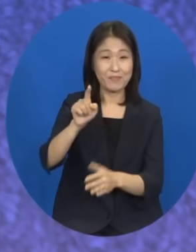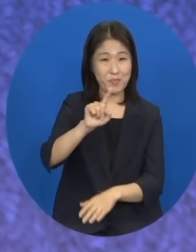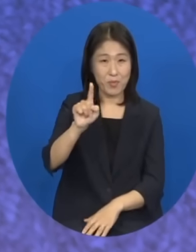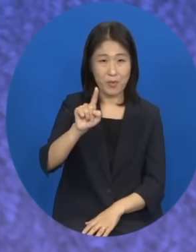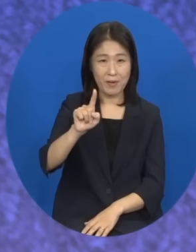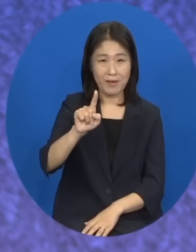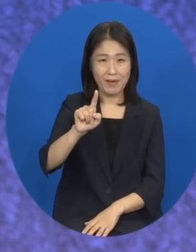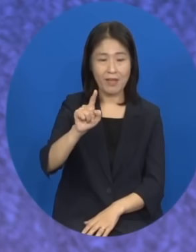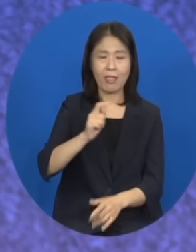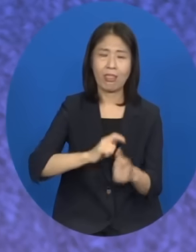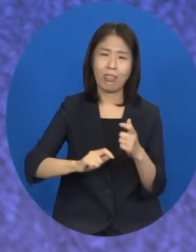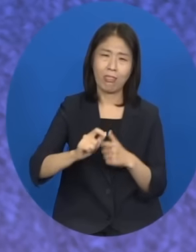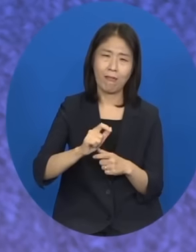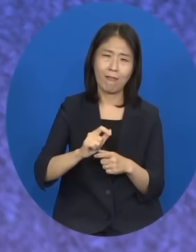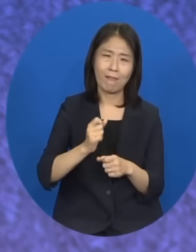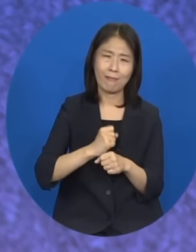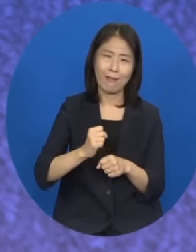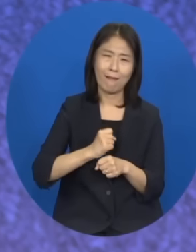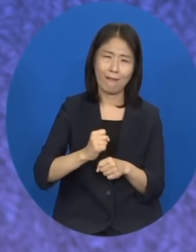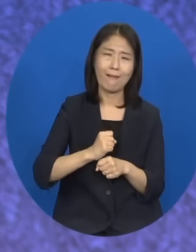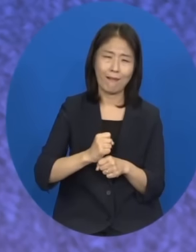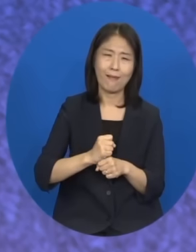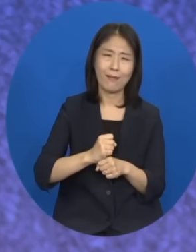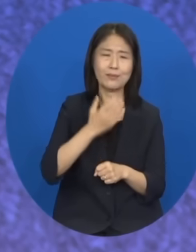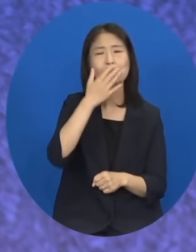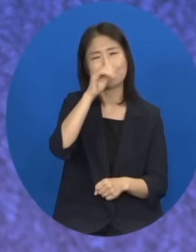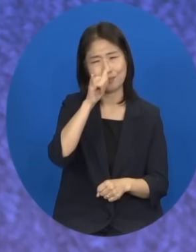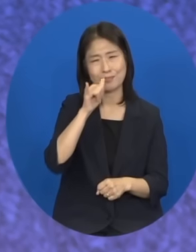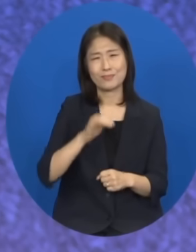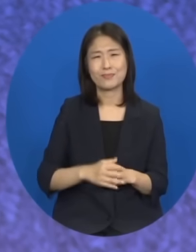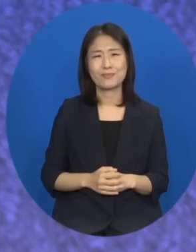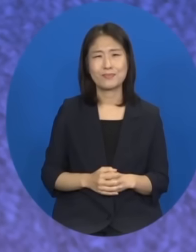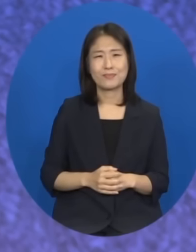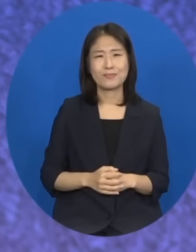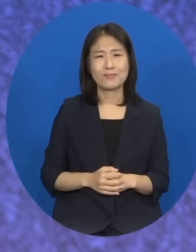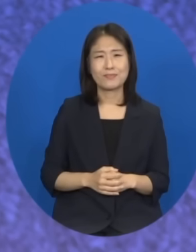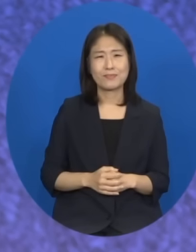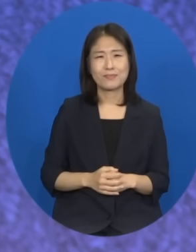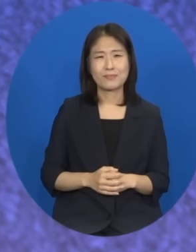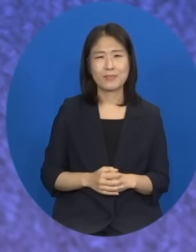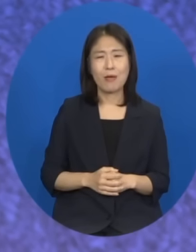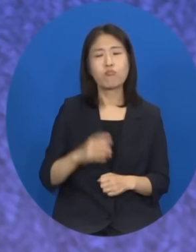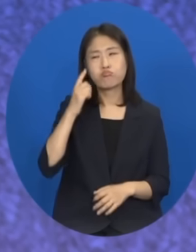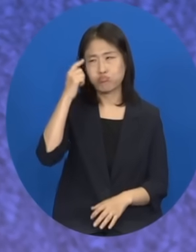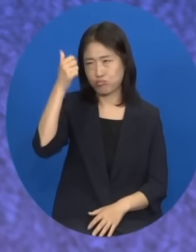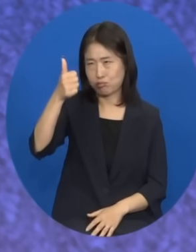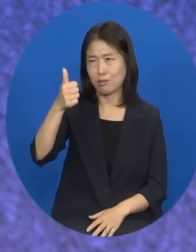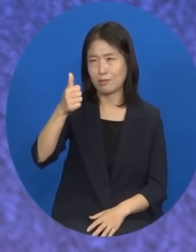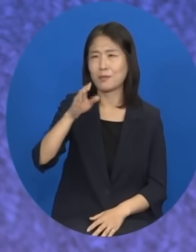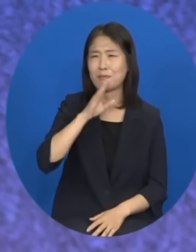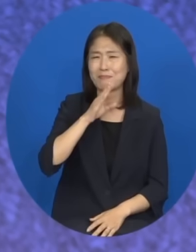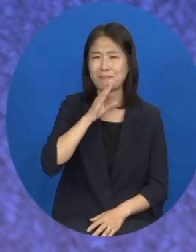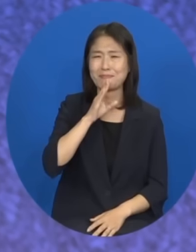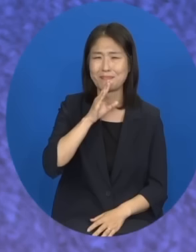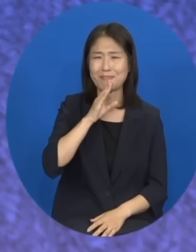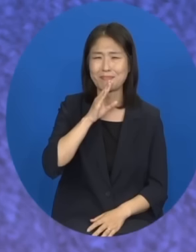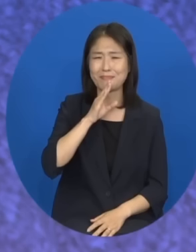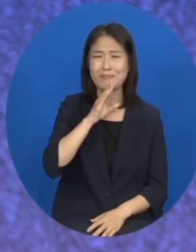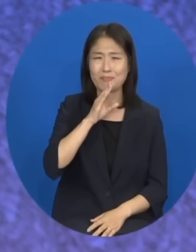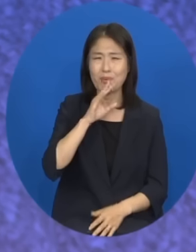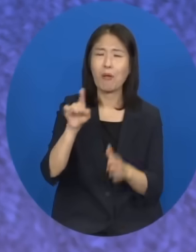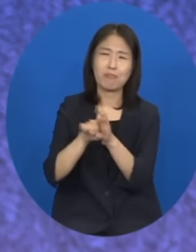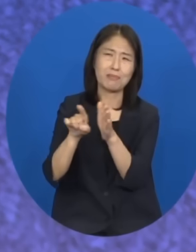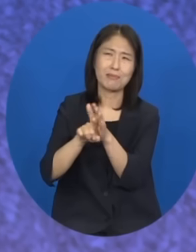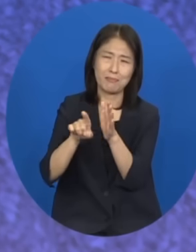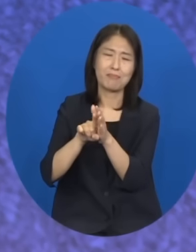더 당황스러우실 것 같아요. 네, 자기는 믿어지나 봐 뭐 이렇게 생각하시는 분도 계실지도